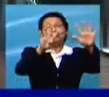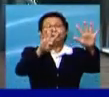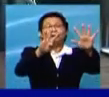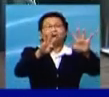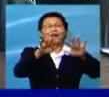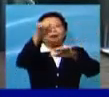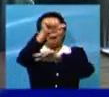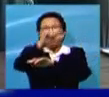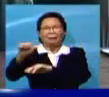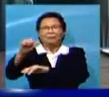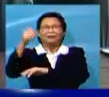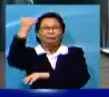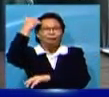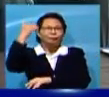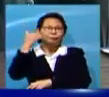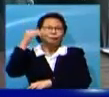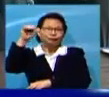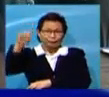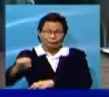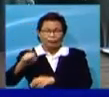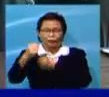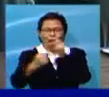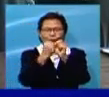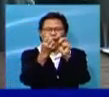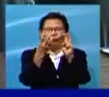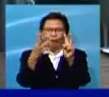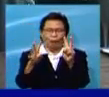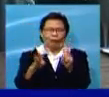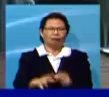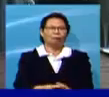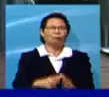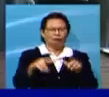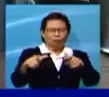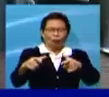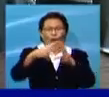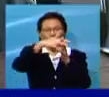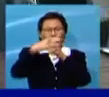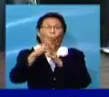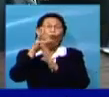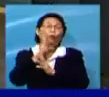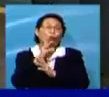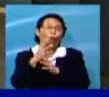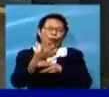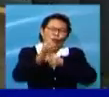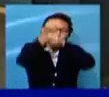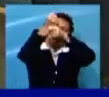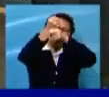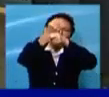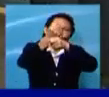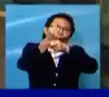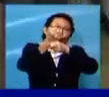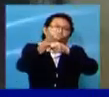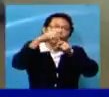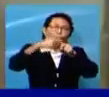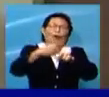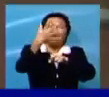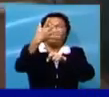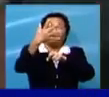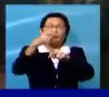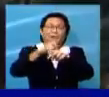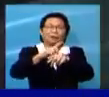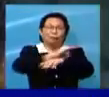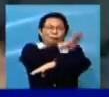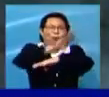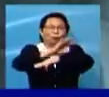Asia Incheon 2014. Skuad kriket wanita akan bersaing dalam kejohanan 4 penjuru Mei ini di Bukit Jalil